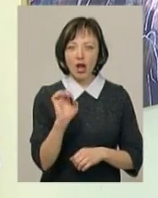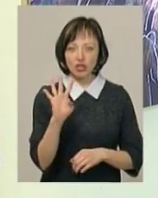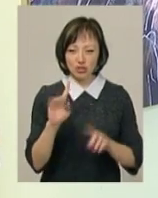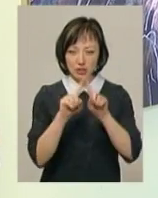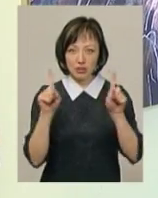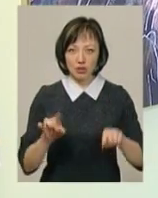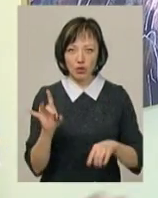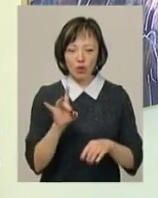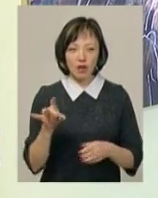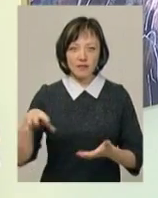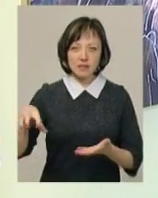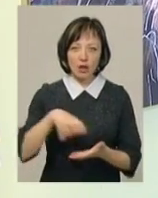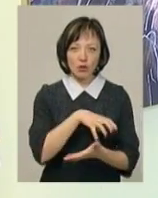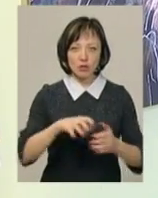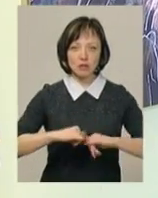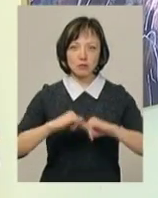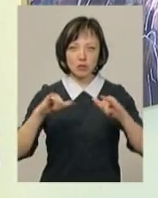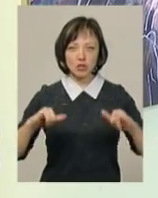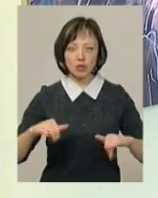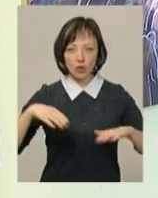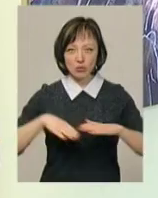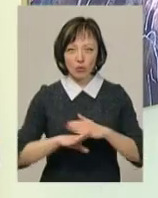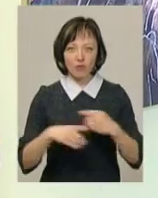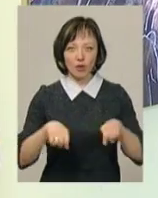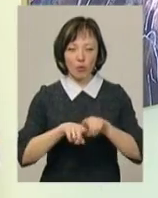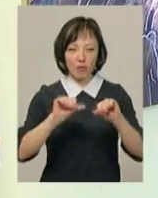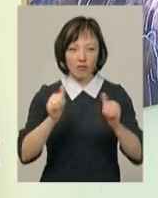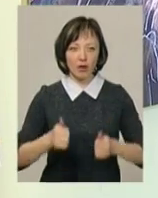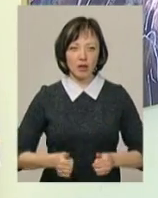виконані, але тут вони відскановані, збільшені, роздруковані в такому вигляді.